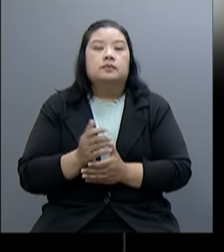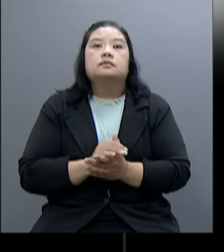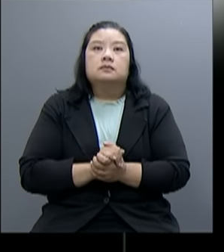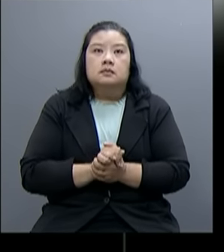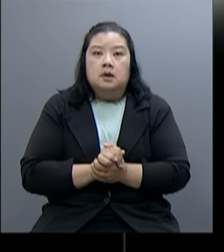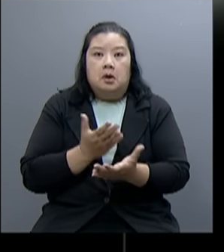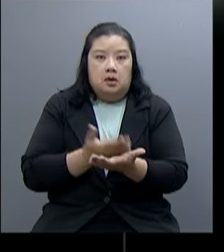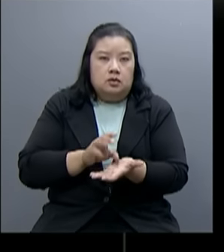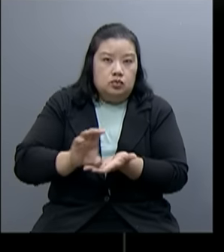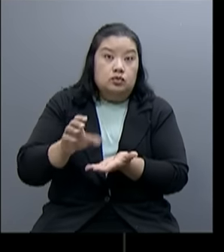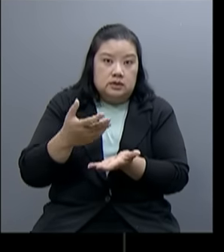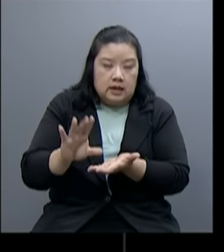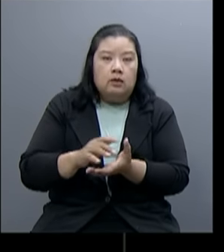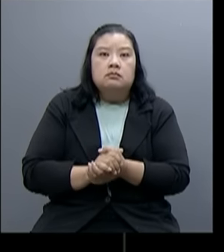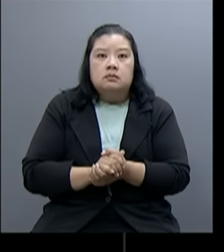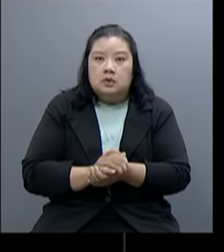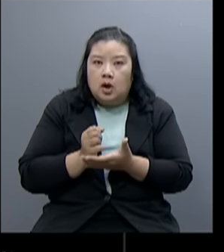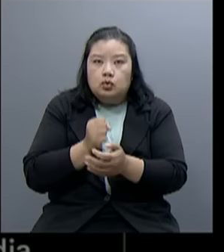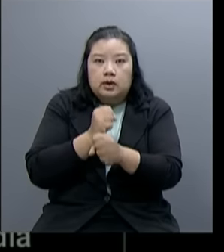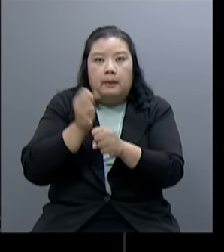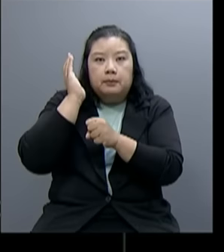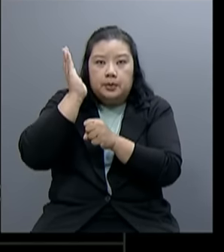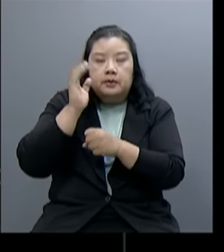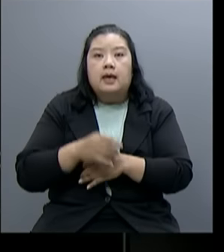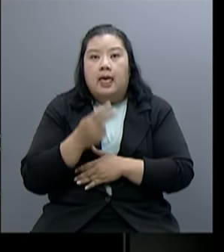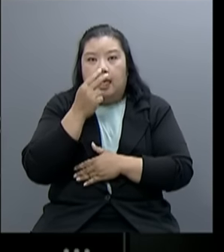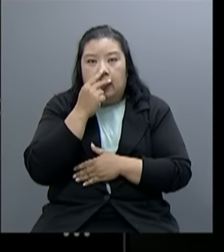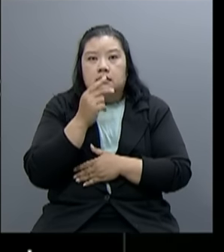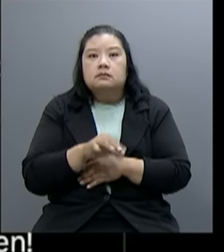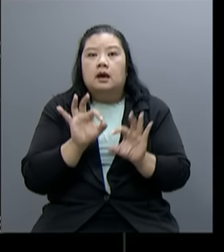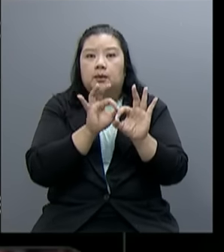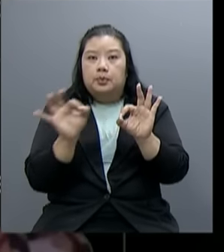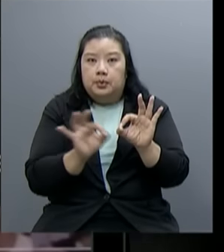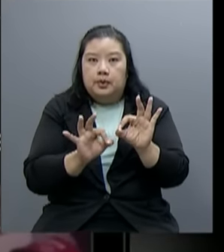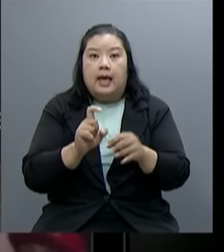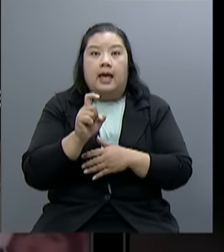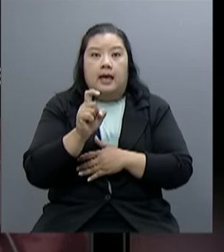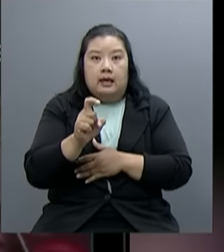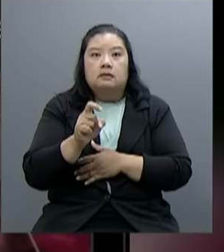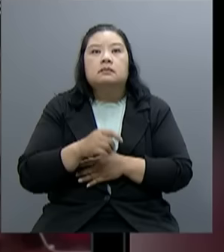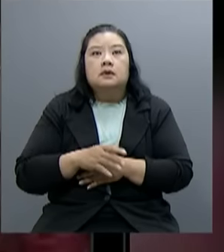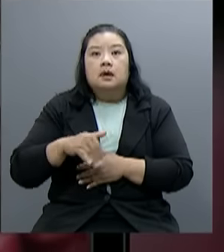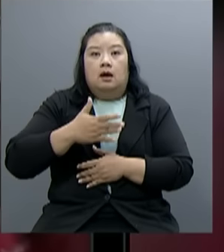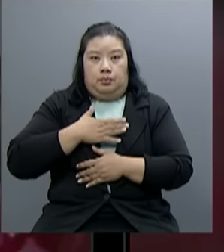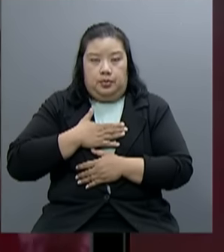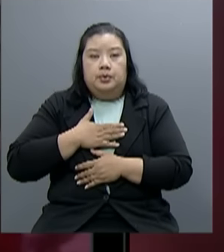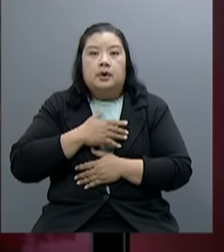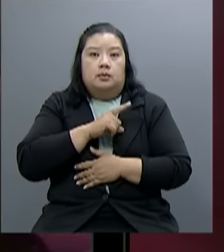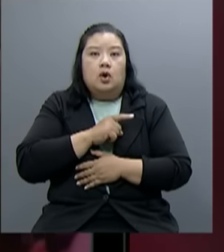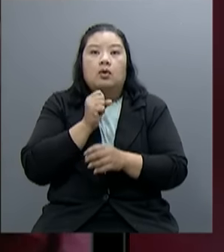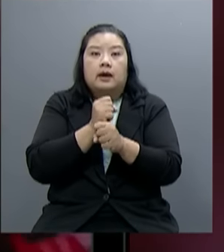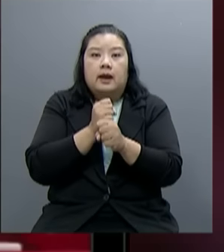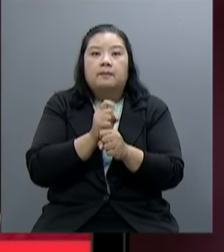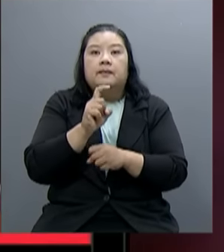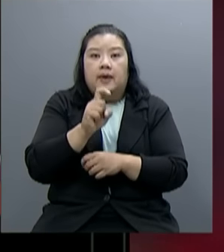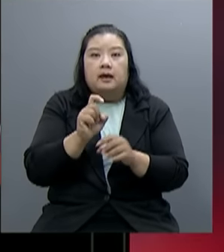ผู้ชมแต่ว่าลงแรงด้วยค่ะอย่างในหน้าเพจของเขาบน xสื่อสังคมออนไลน์ที่มาสเป็นเจ้าของตอนนี้นะคะ